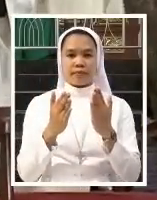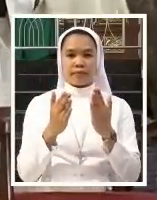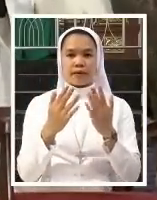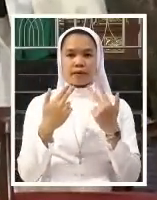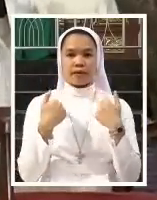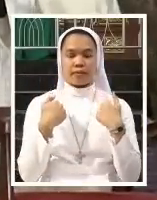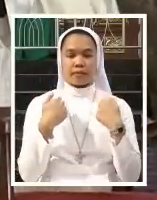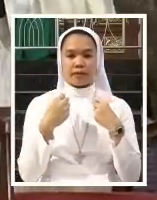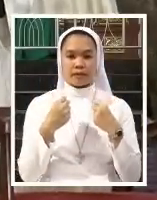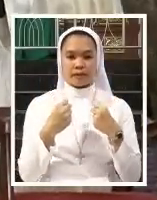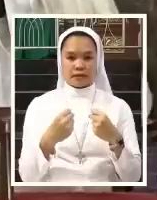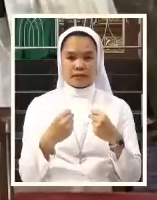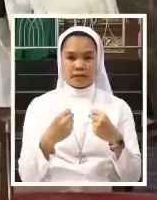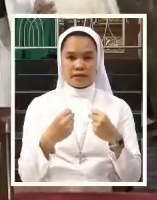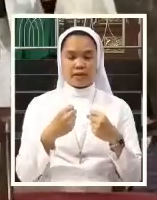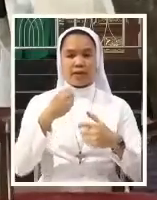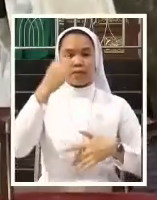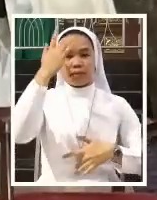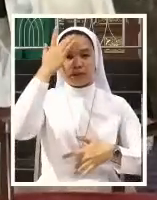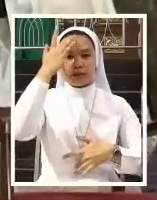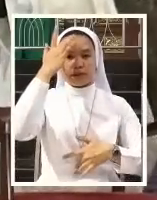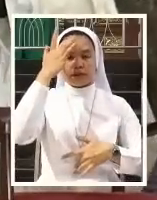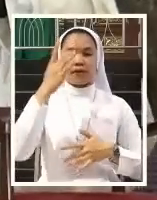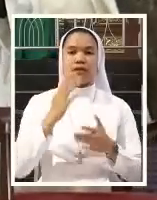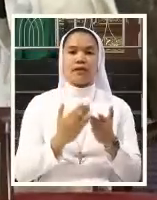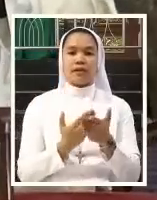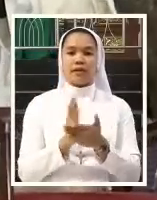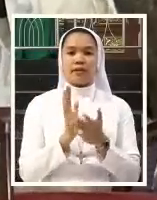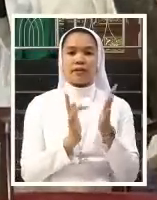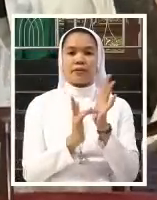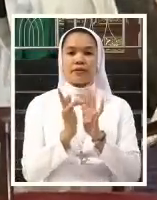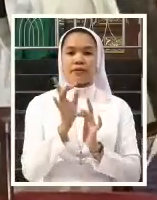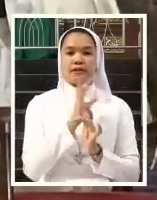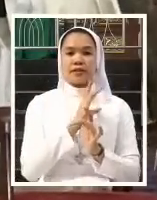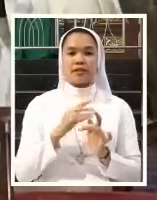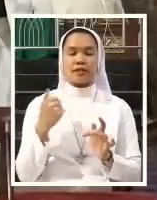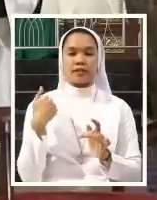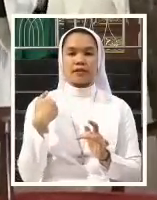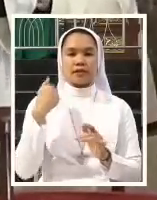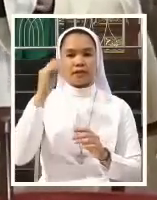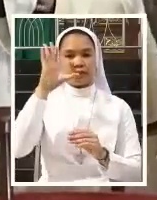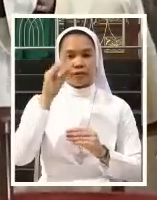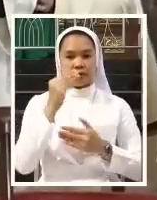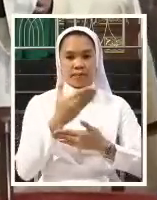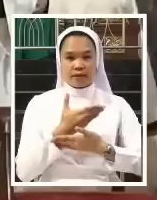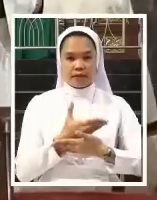pinapaumayon mo ang mga nagihelang huli kay Heso Kristo na sa imong aki,